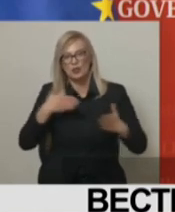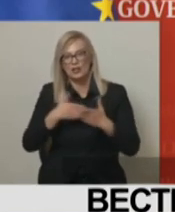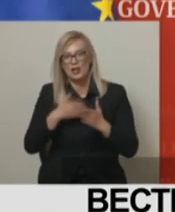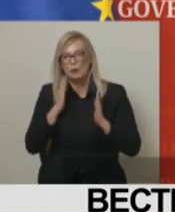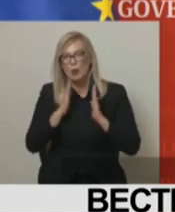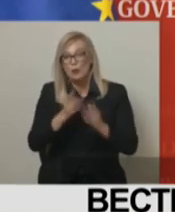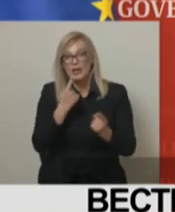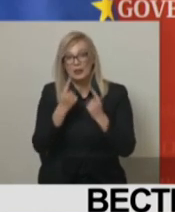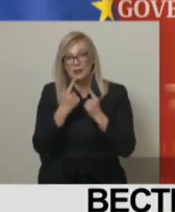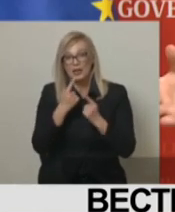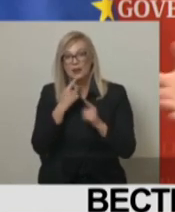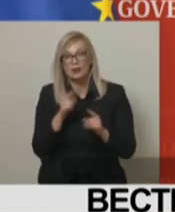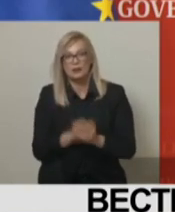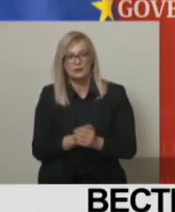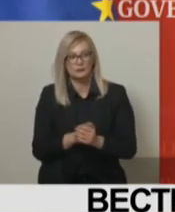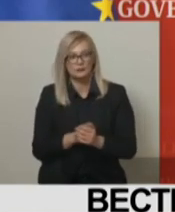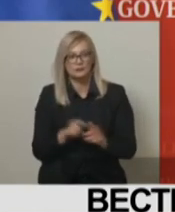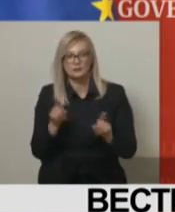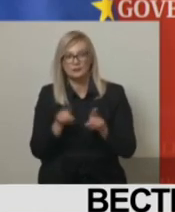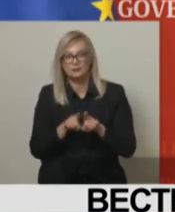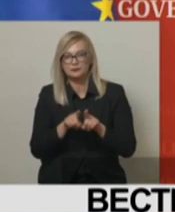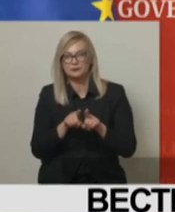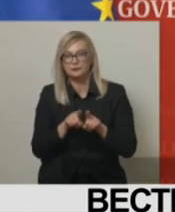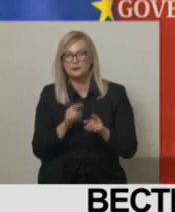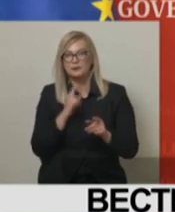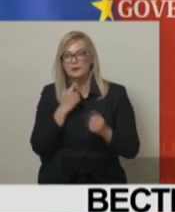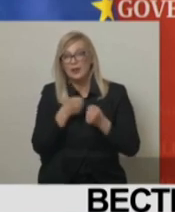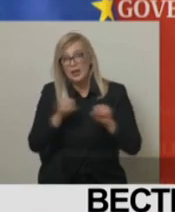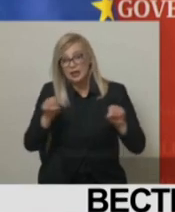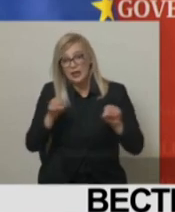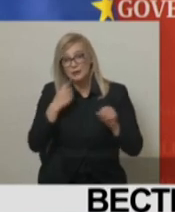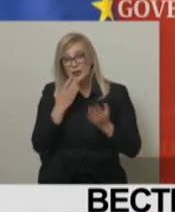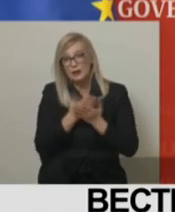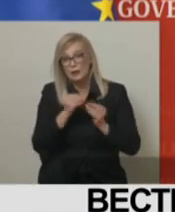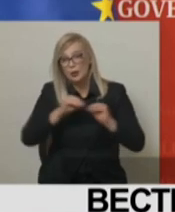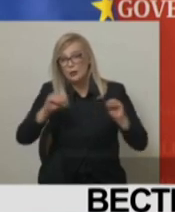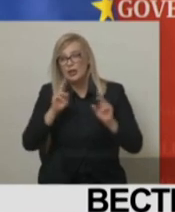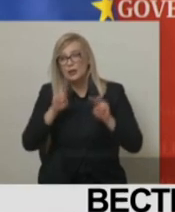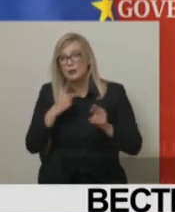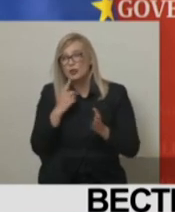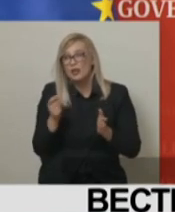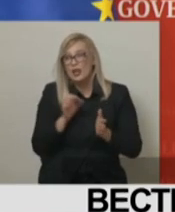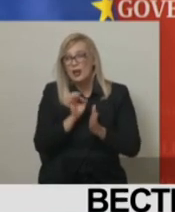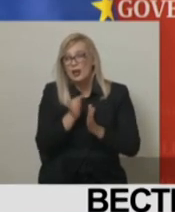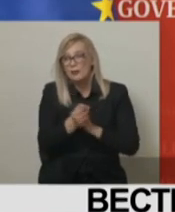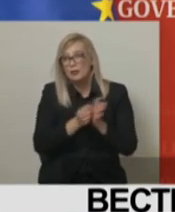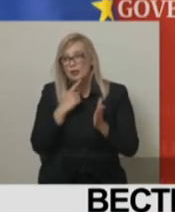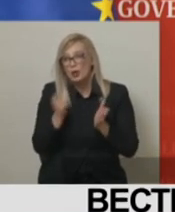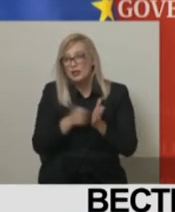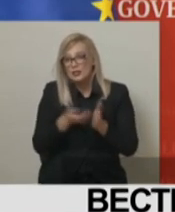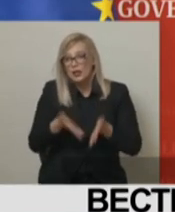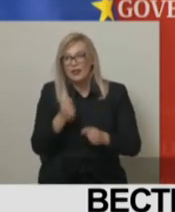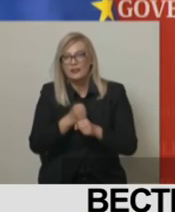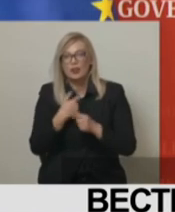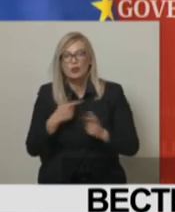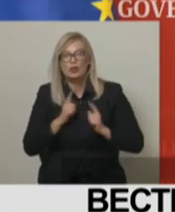пат на преговарање. Исто тука е вградена секако компетативност и транспарентност, да може брзо да се набавуваат ваквите работи. Очекувам